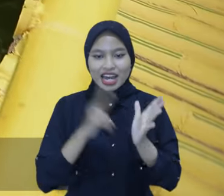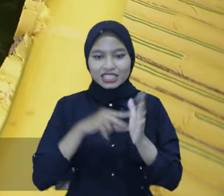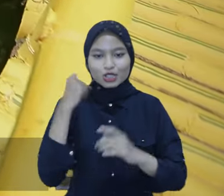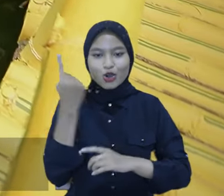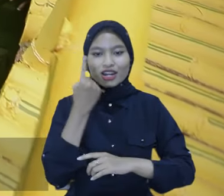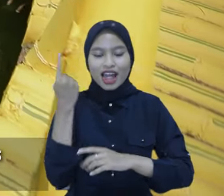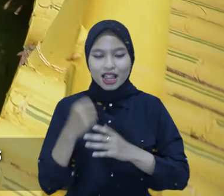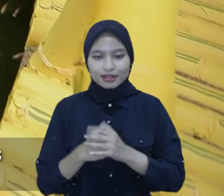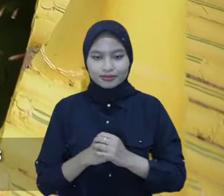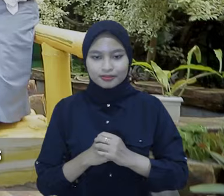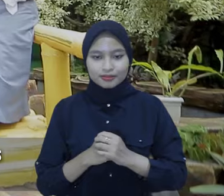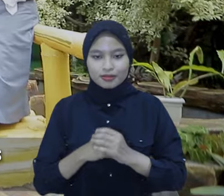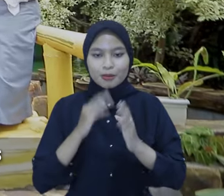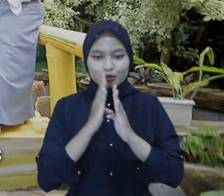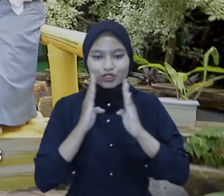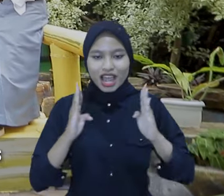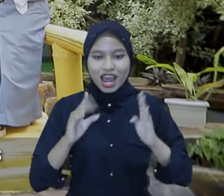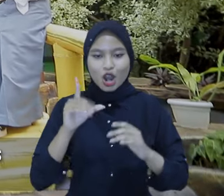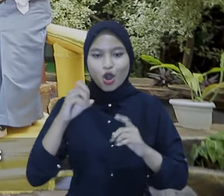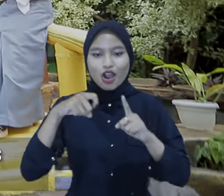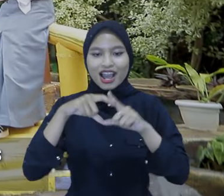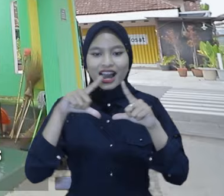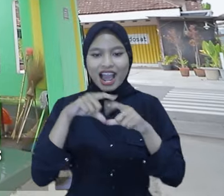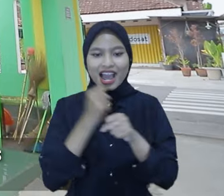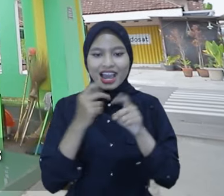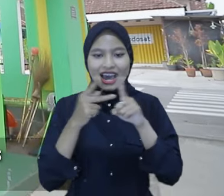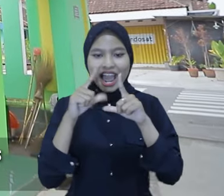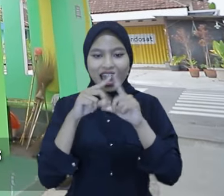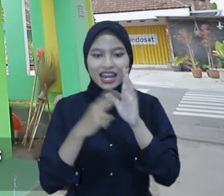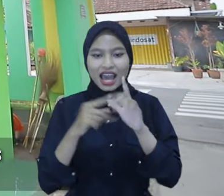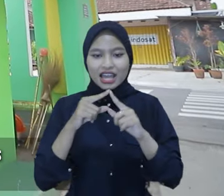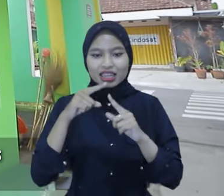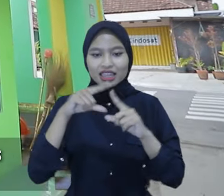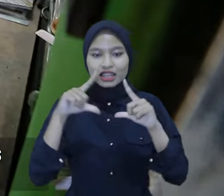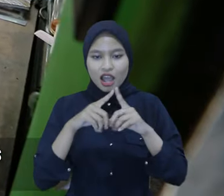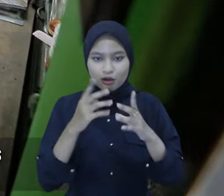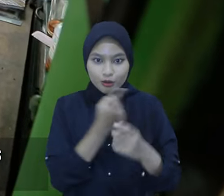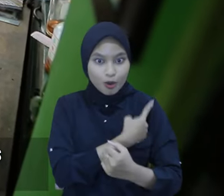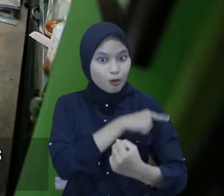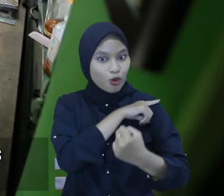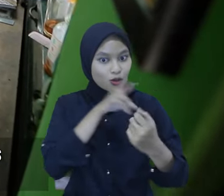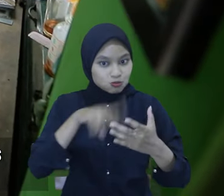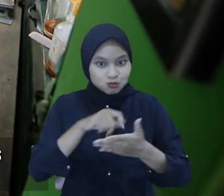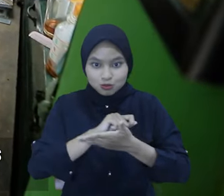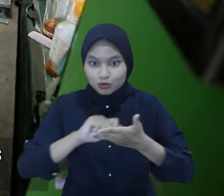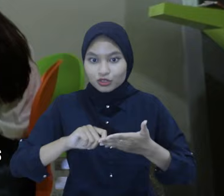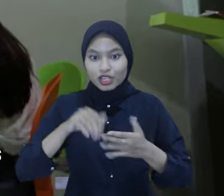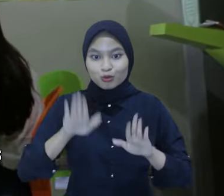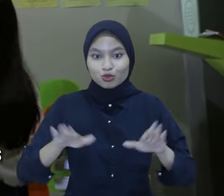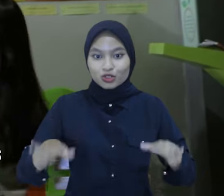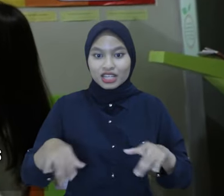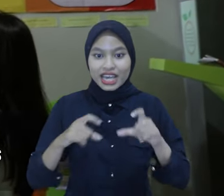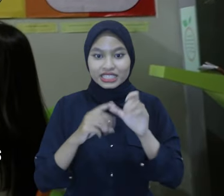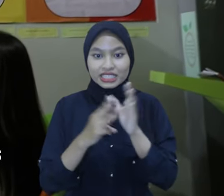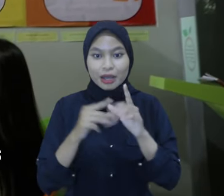nasional. Dengan Perpustakaan Lokagana, maka kemampuan literasi siswa